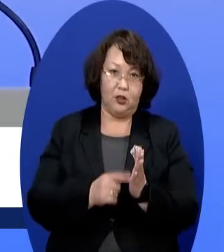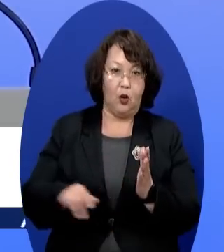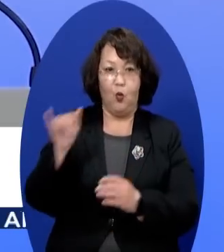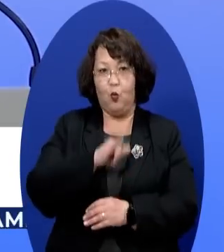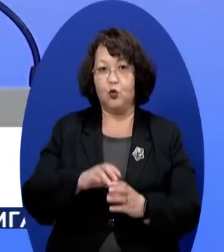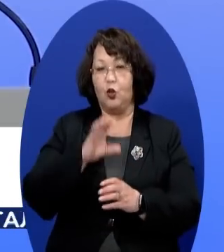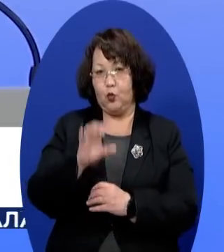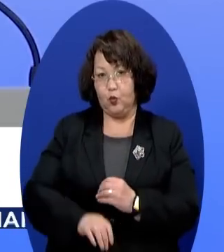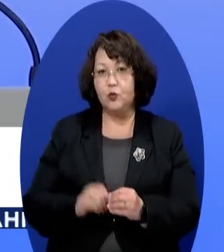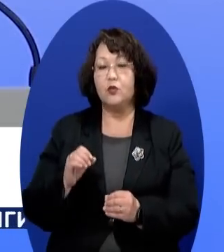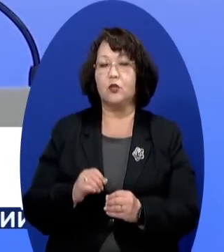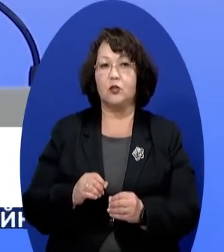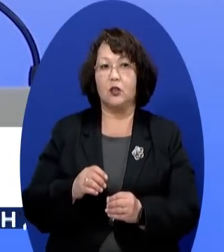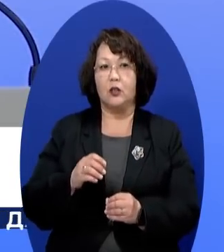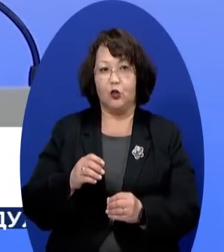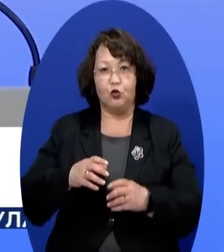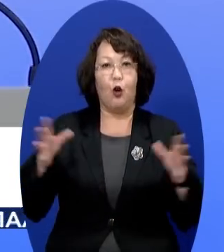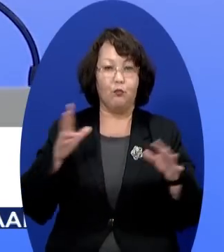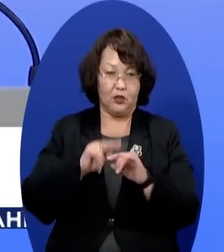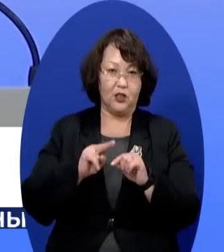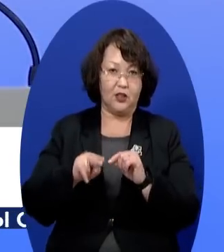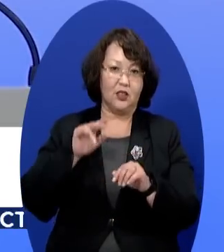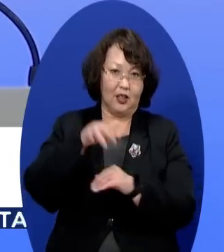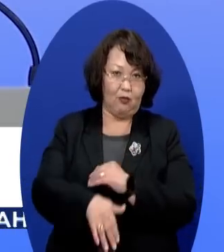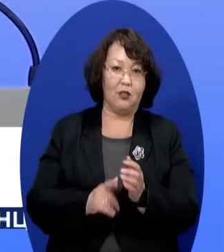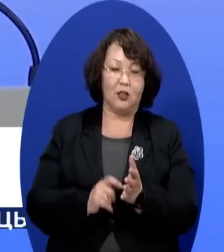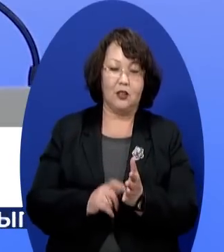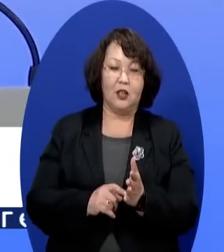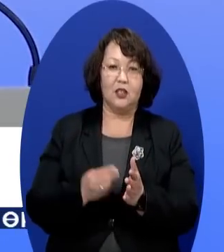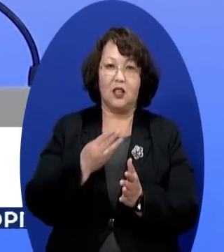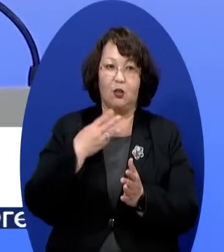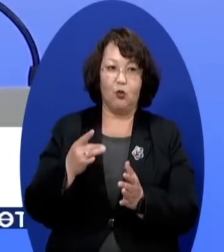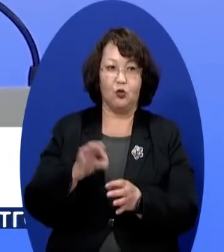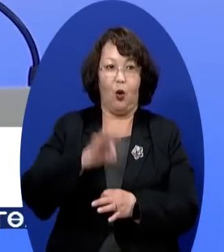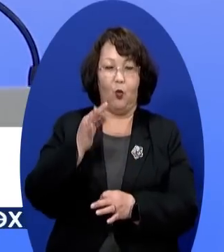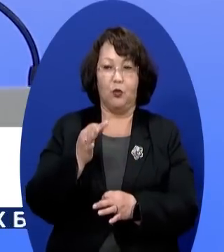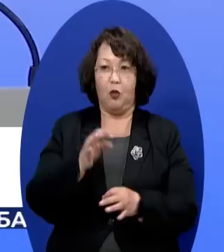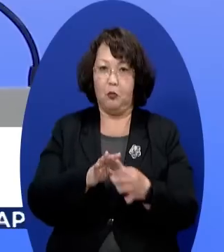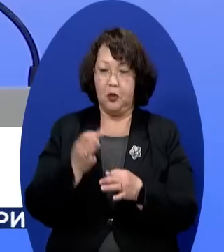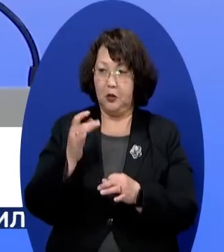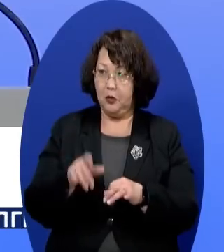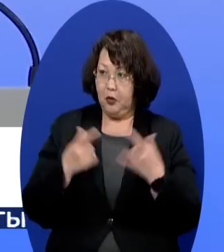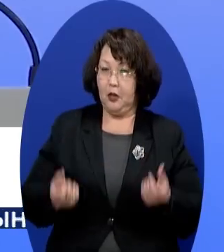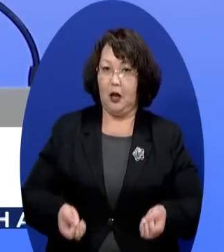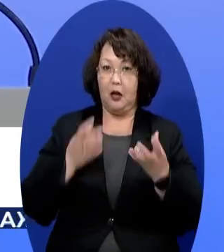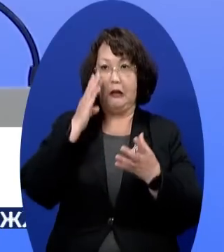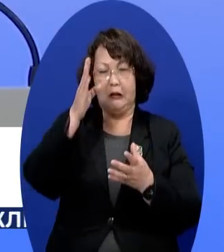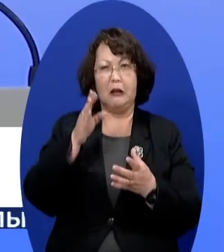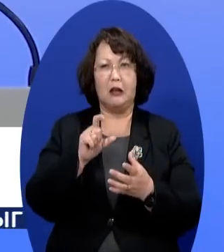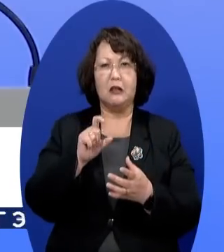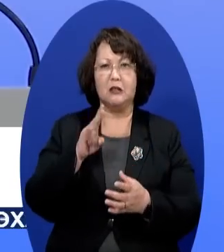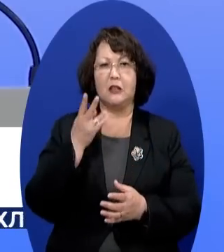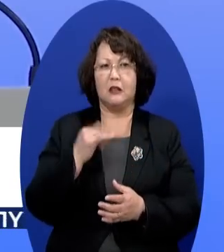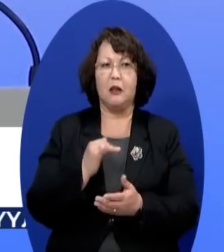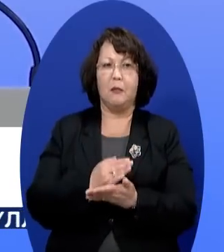олон улсын төвшөнд нилээд ноцтой сорилтууд тулгараад байгаа энэ үед сонгуулиар юм гинтийн нөхцөл байдал үүснэ нь ихээхэн эртэл дагуулж байна гэж хатагтай